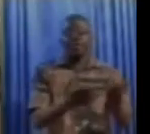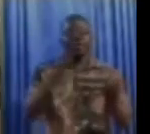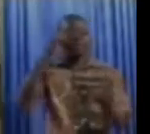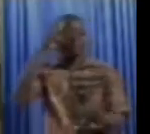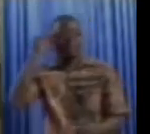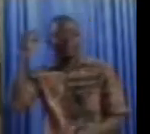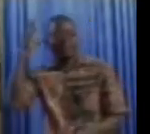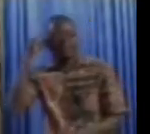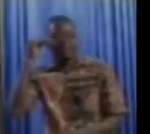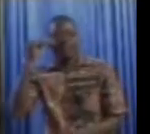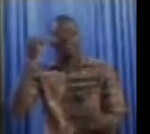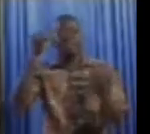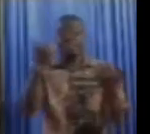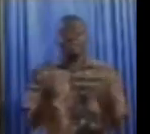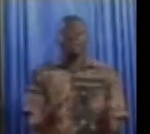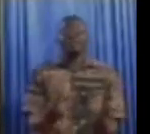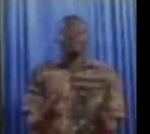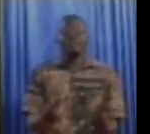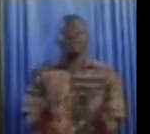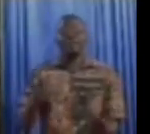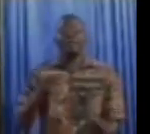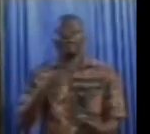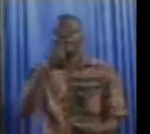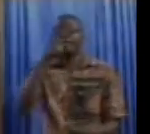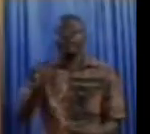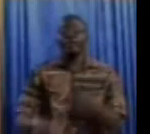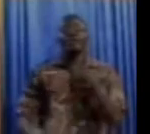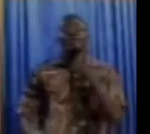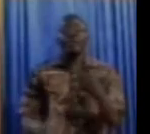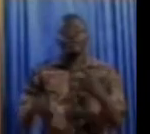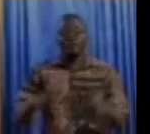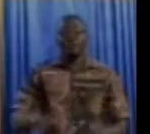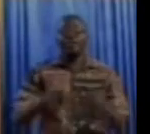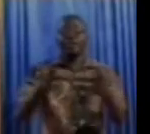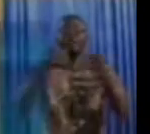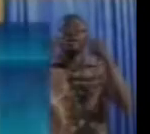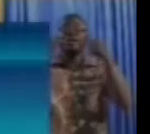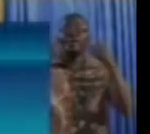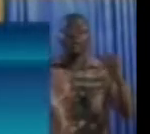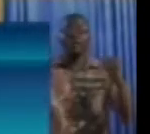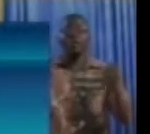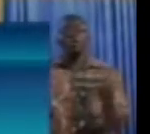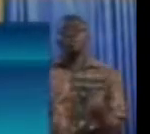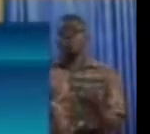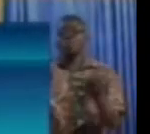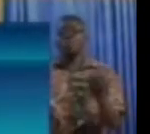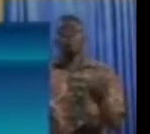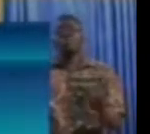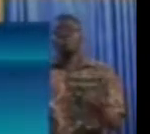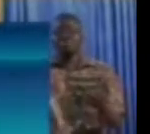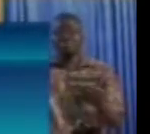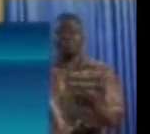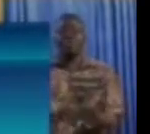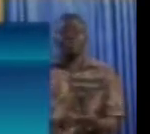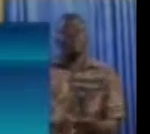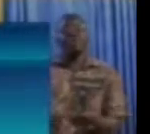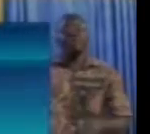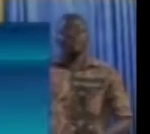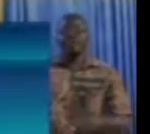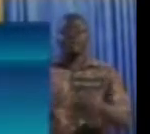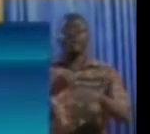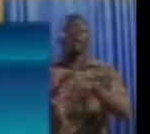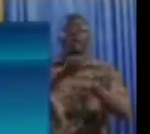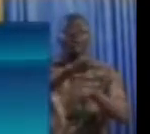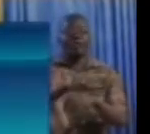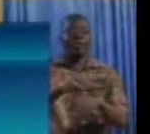expérience. Actuellement, il faut dire que les exposants sont informés, beaucoup de correspondances leur ont été envoyées.